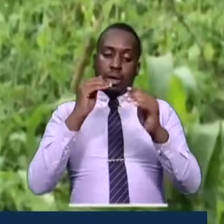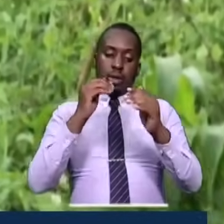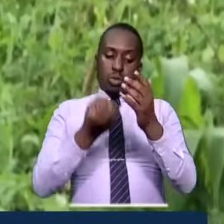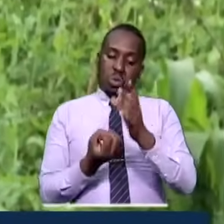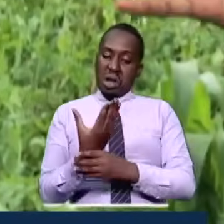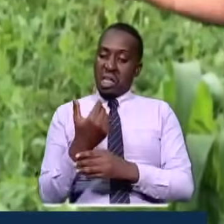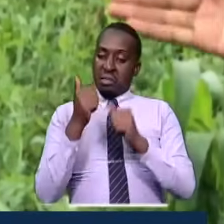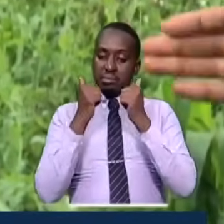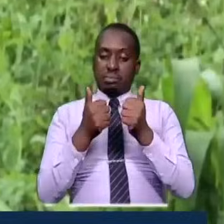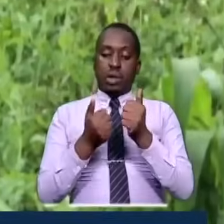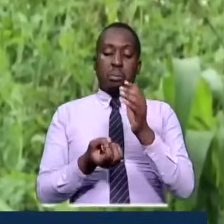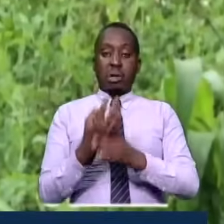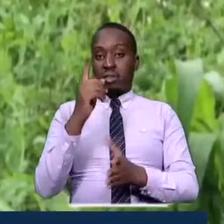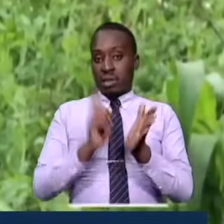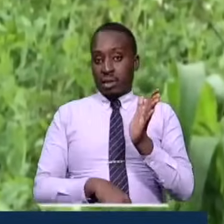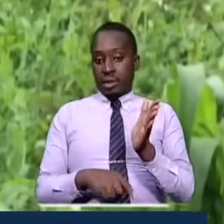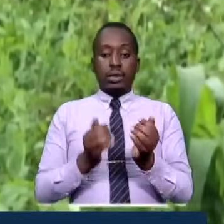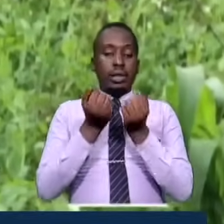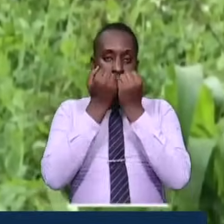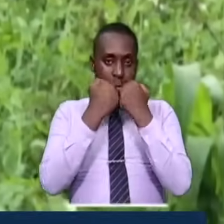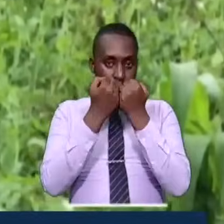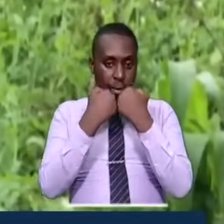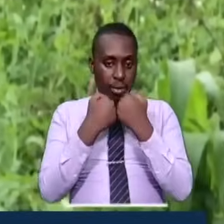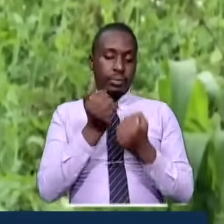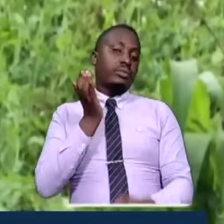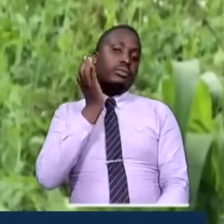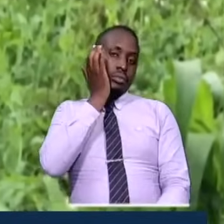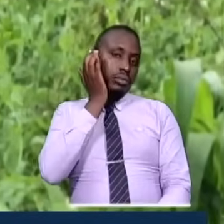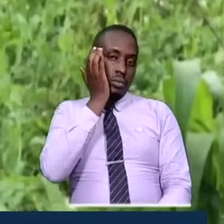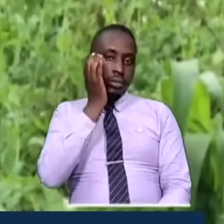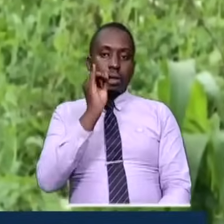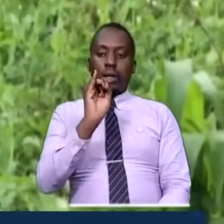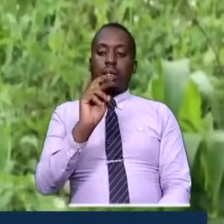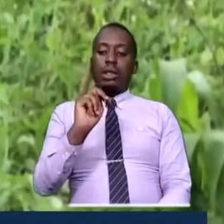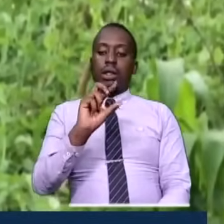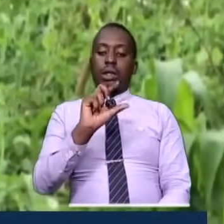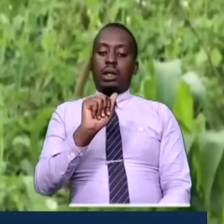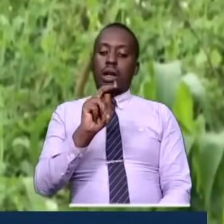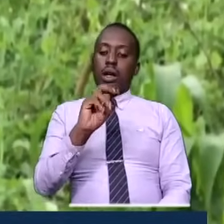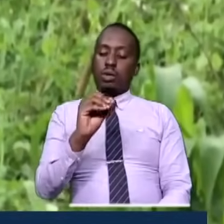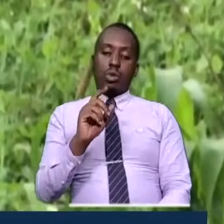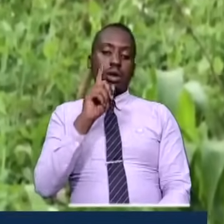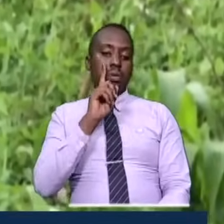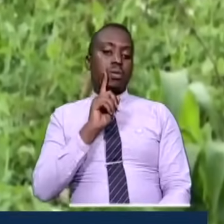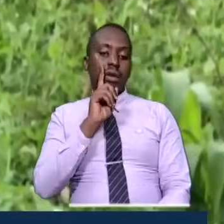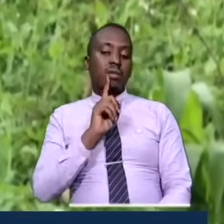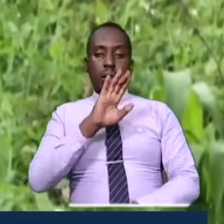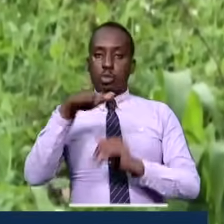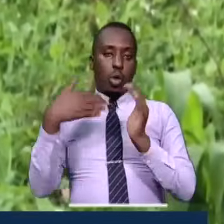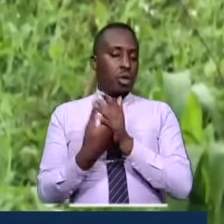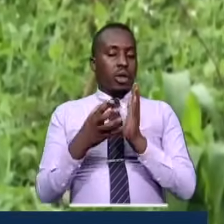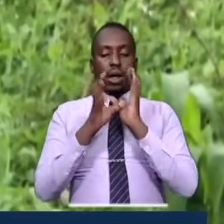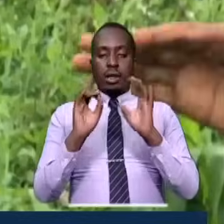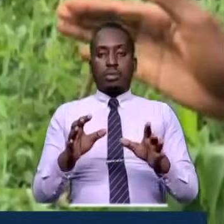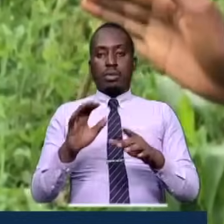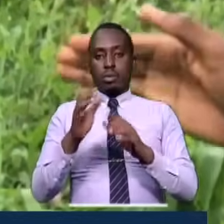twiyegereza neza mwezi iki ni iki ibigori ibishyimbo ingano ubushaza byose ntacyo